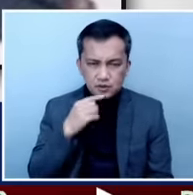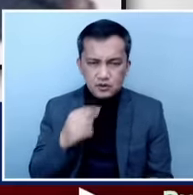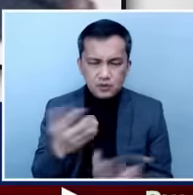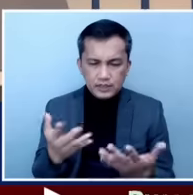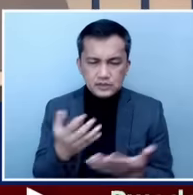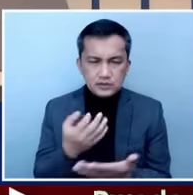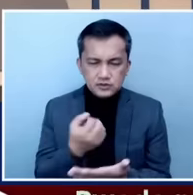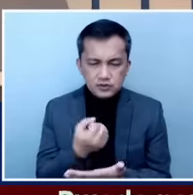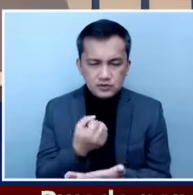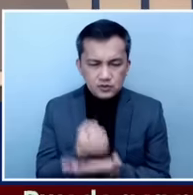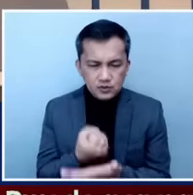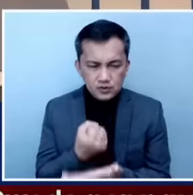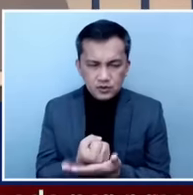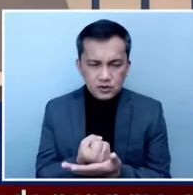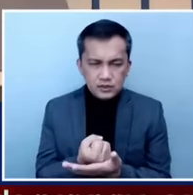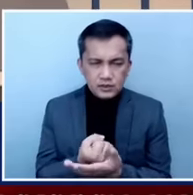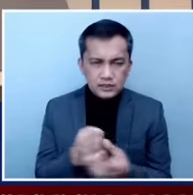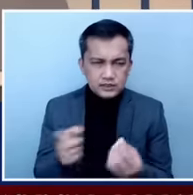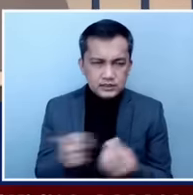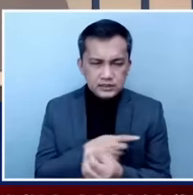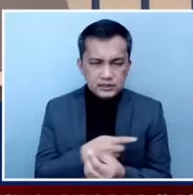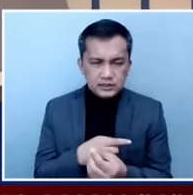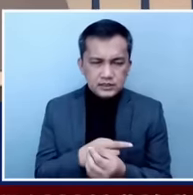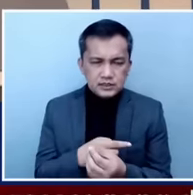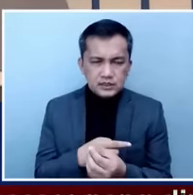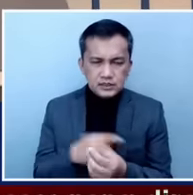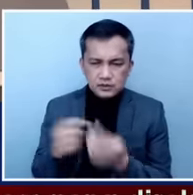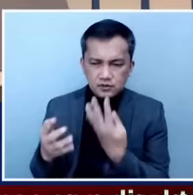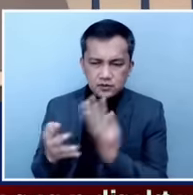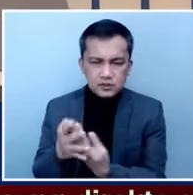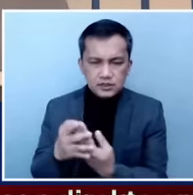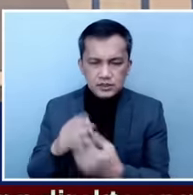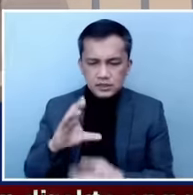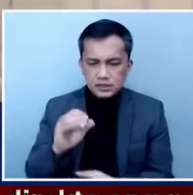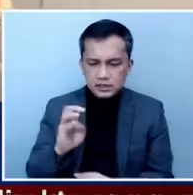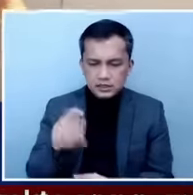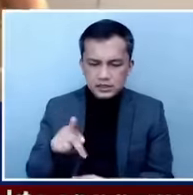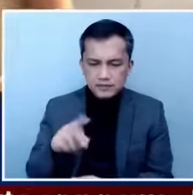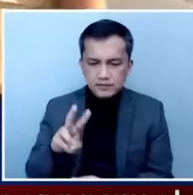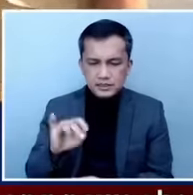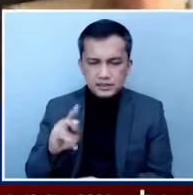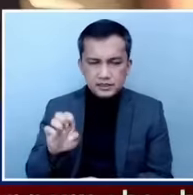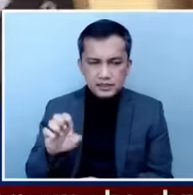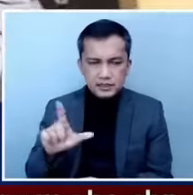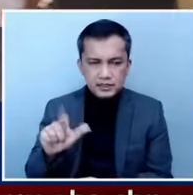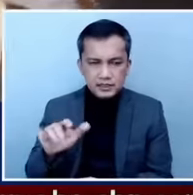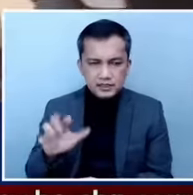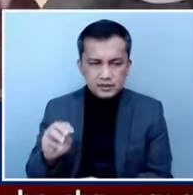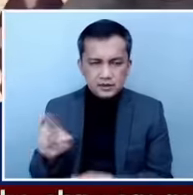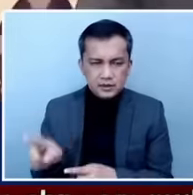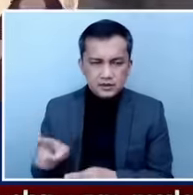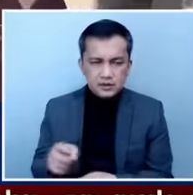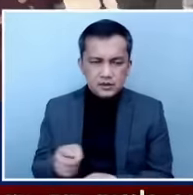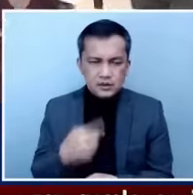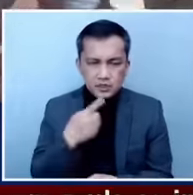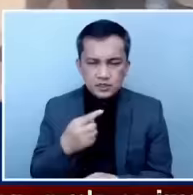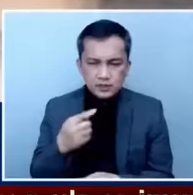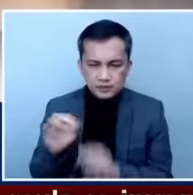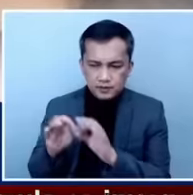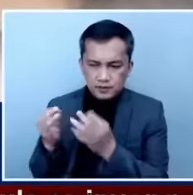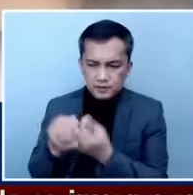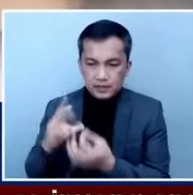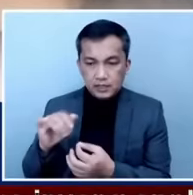bilang pulis at inalis na siya sa restrictive custody sa Camp Vicente Lim sa Laguna. Bagay na ikinatatakot umano ng pamilya